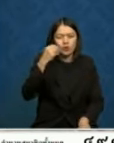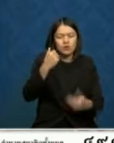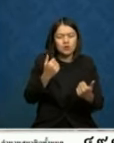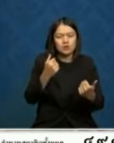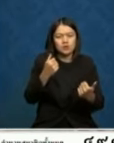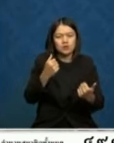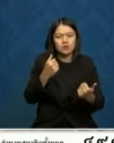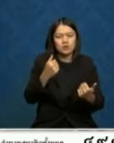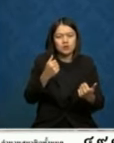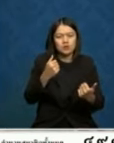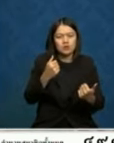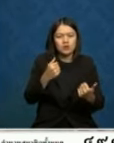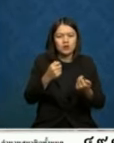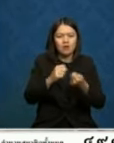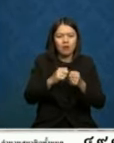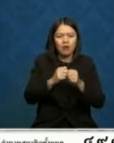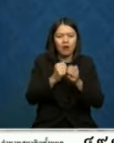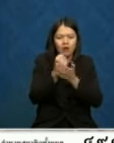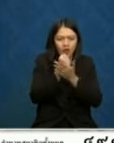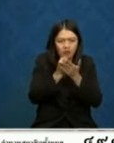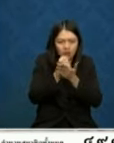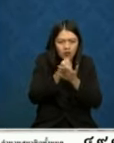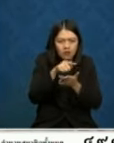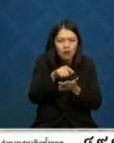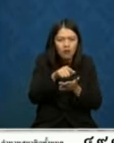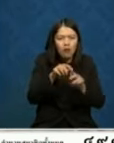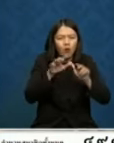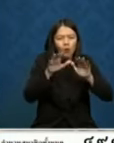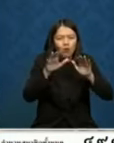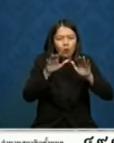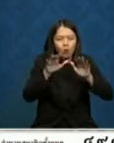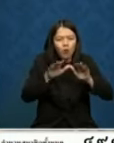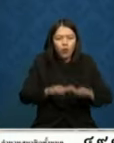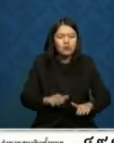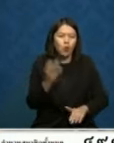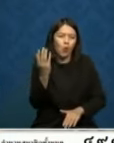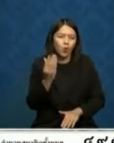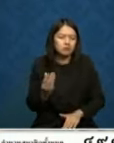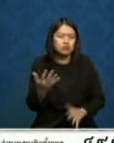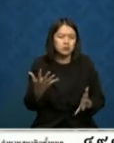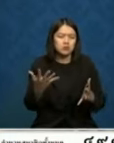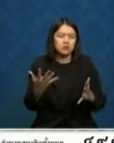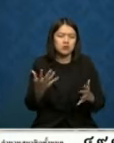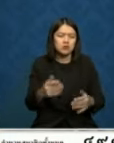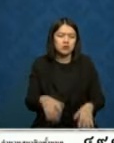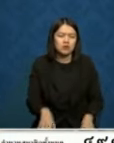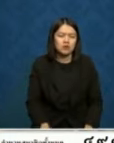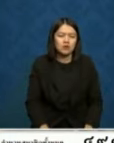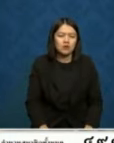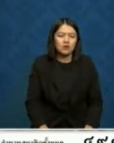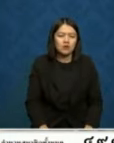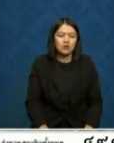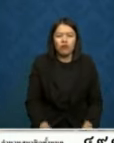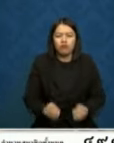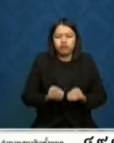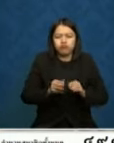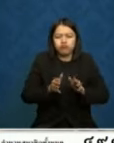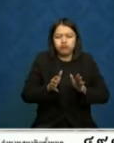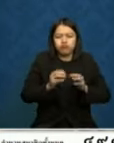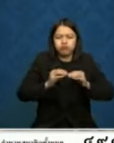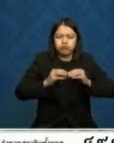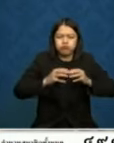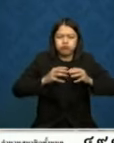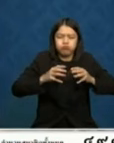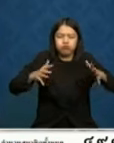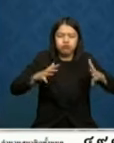หตุปัญหายาเสพติดมันไม่ได้ลดน้อยลงเลยนะครับท่านประธานครับมันสูงกว้างมากกับผมอยากจะ